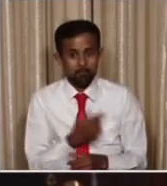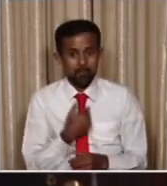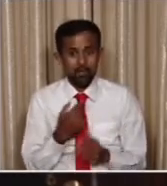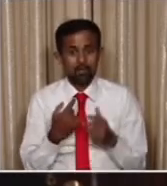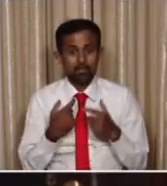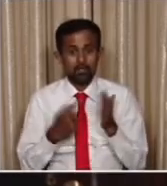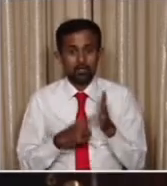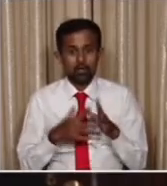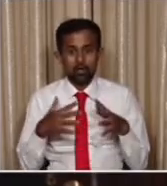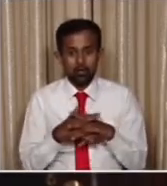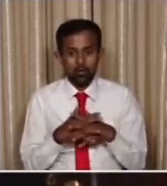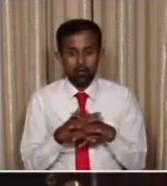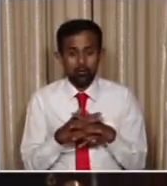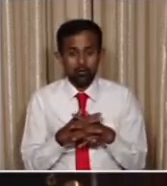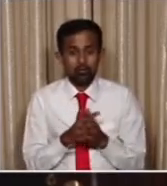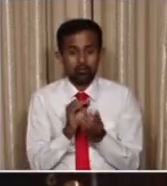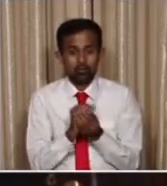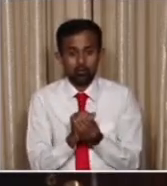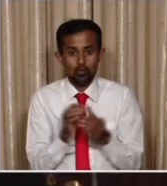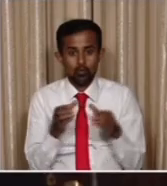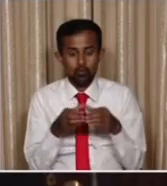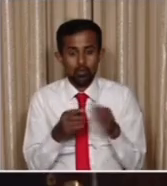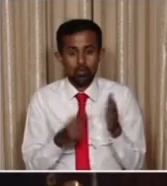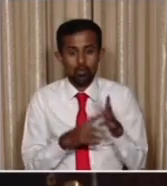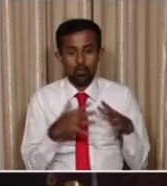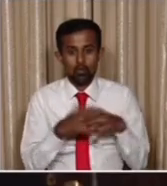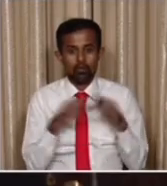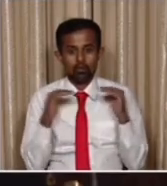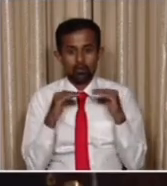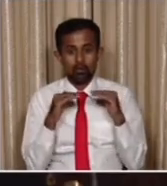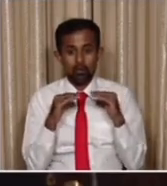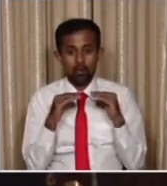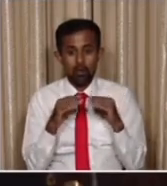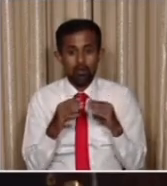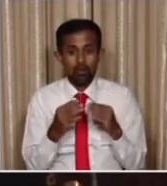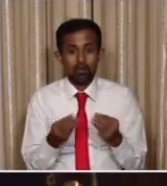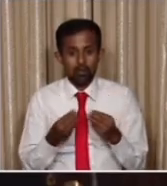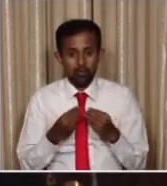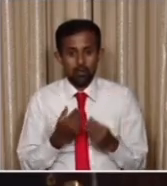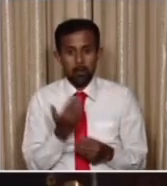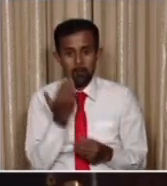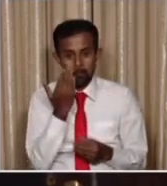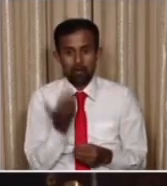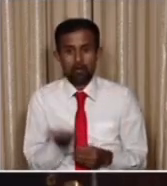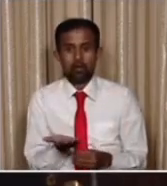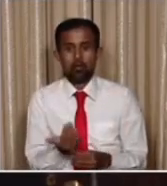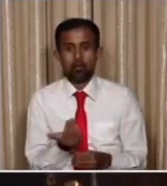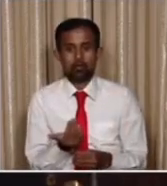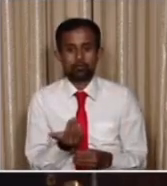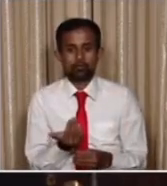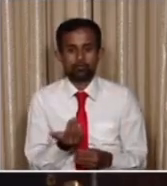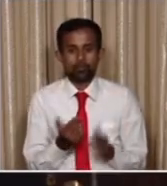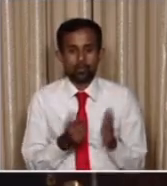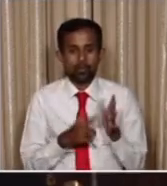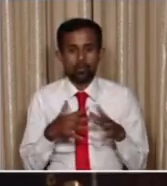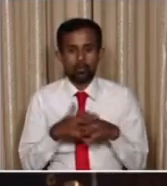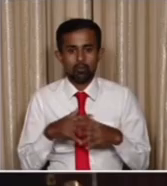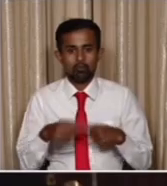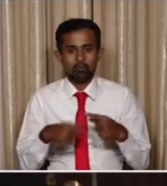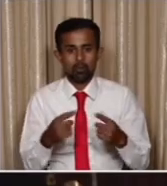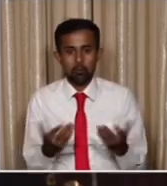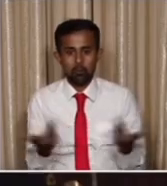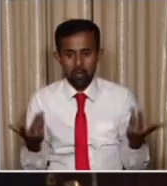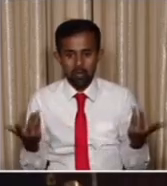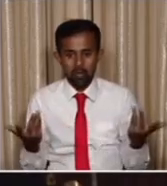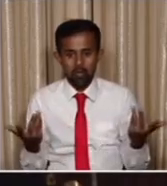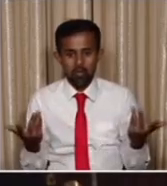නීතිය දත් දකින් ආයතනවලදී නීතිය යුක්තිය පසිදලනවා කියලා අපිට පේන්න තියෙන්න ඕනේ. නීතිය ක්‍රියාත්මක වුණාට බෑ